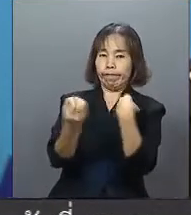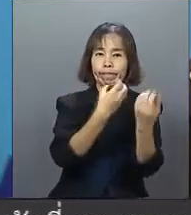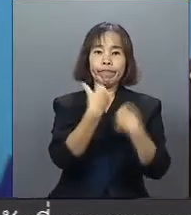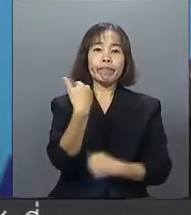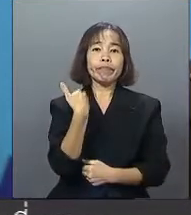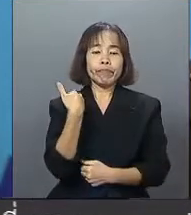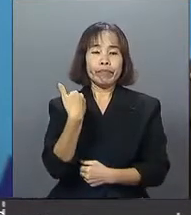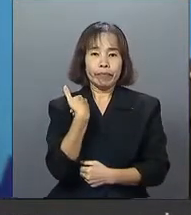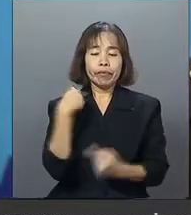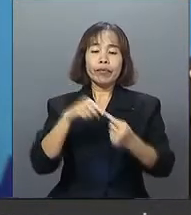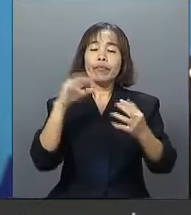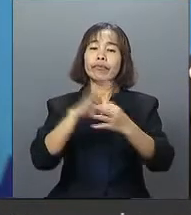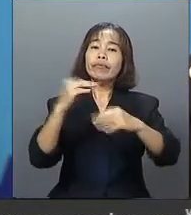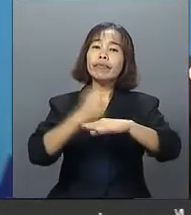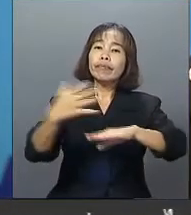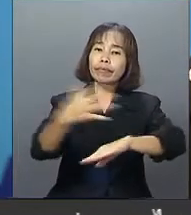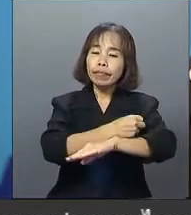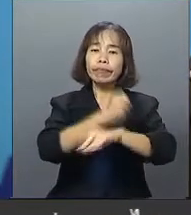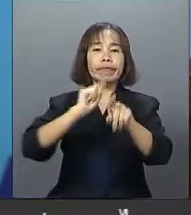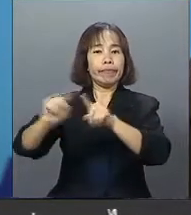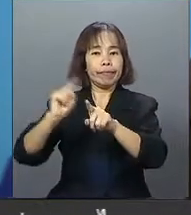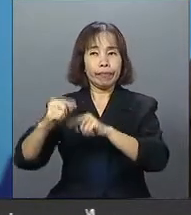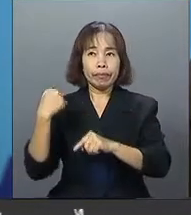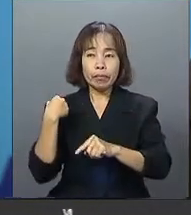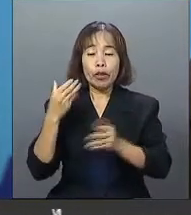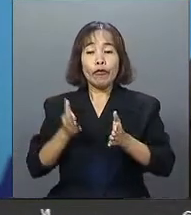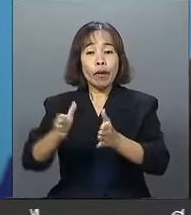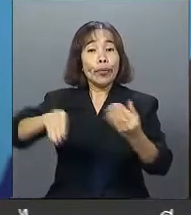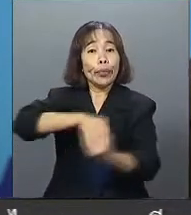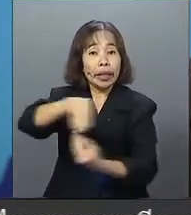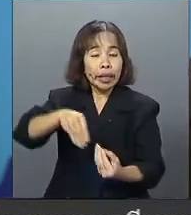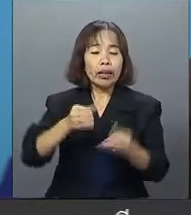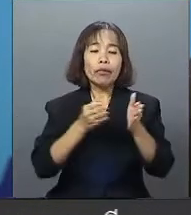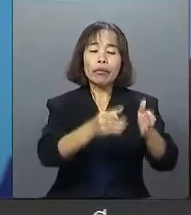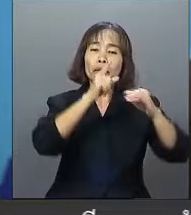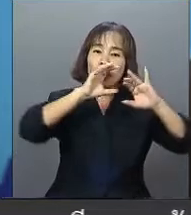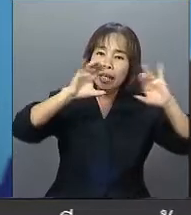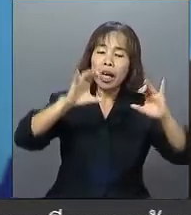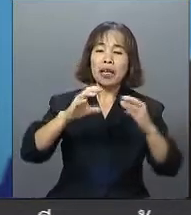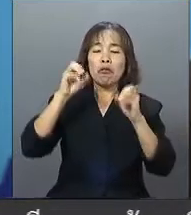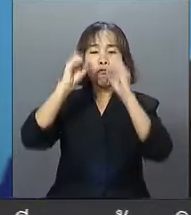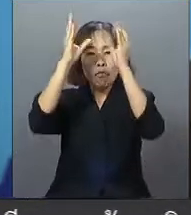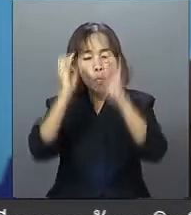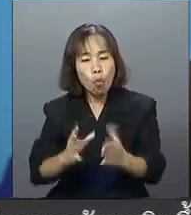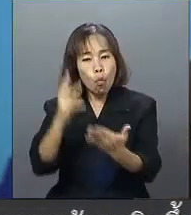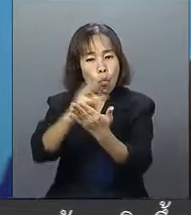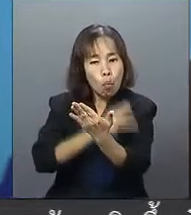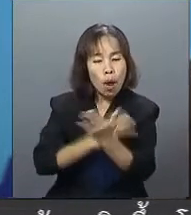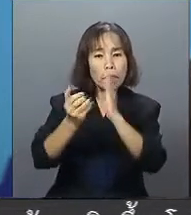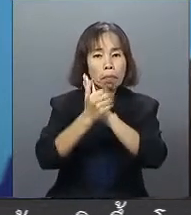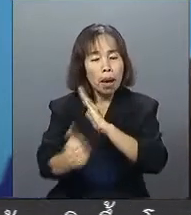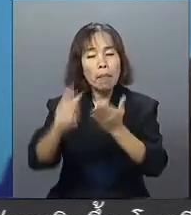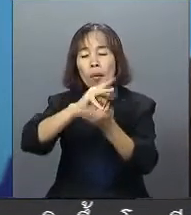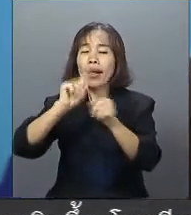ลุ่มการเมืองแล้วก็องค์กรเอกชนนะครับภาคธุรกิจนักวิชาการนะครับจำนวนมากทั้งในส่วนกลางและส่วนภูมิภาคนะครับ